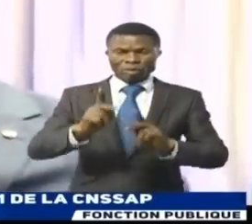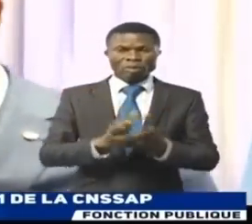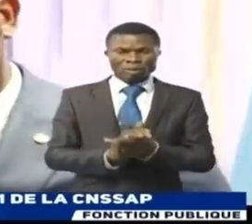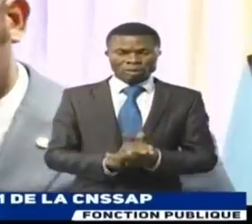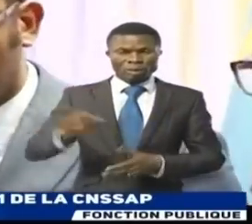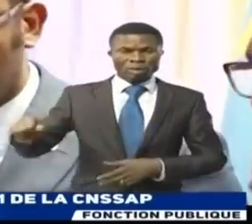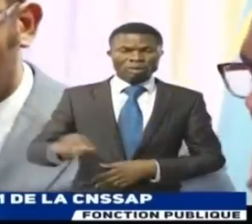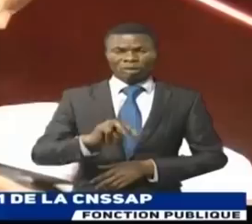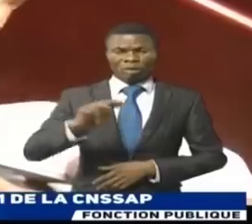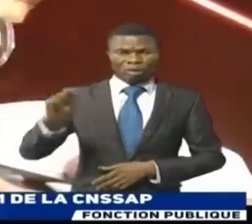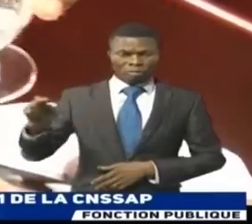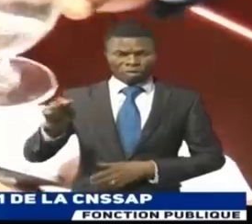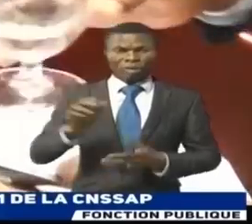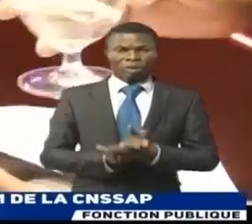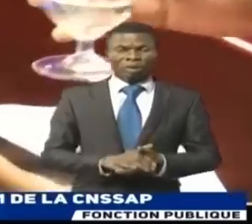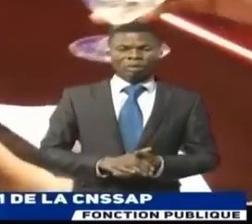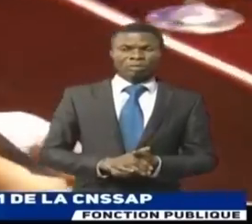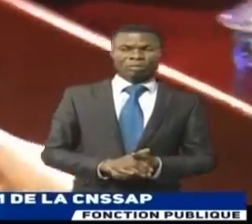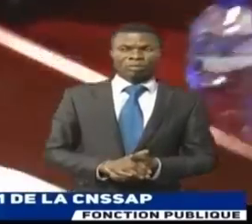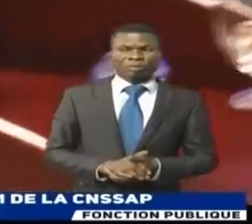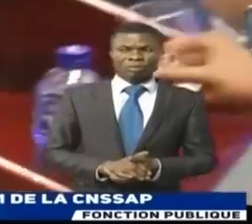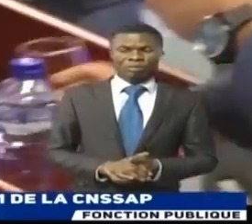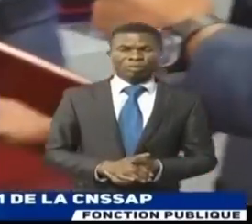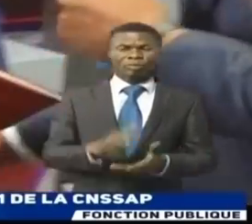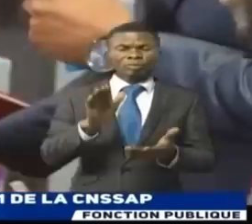à l'Hôtel du Fleuve. Amen.